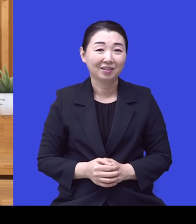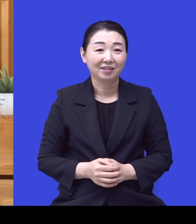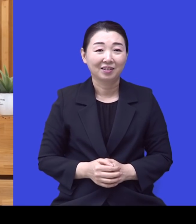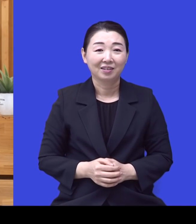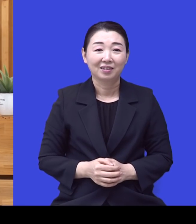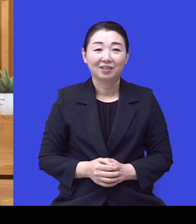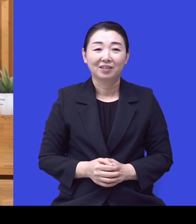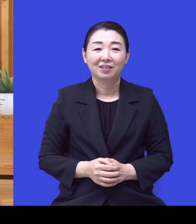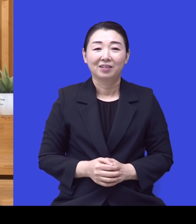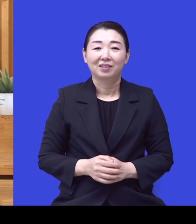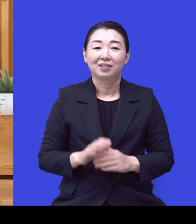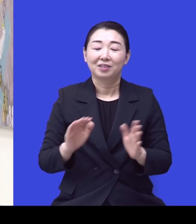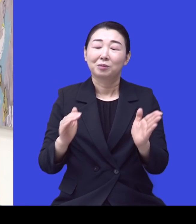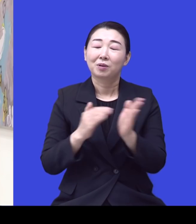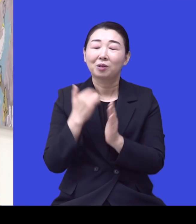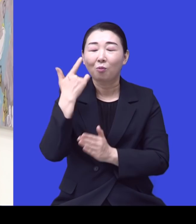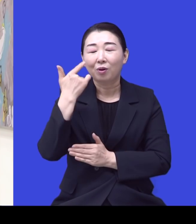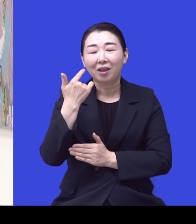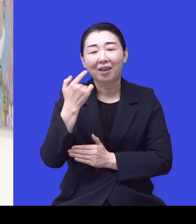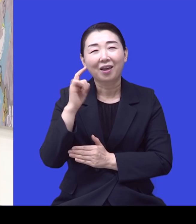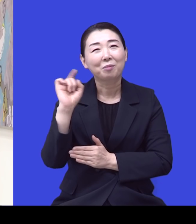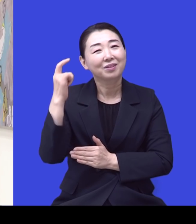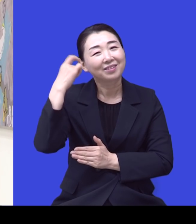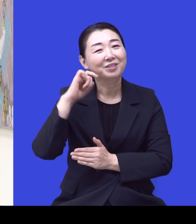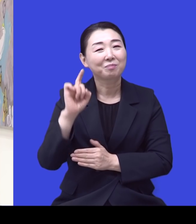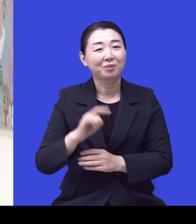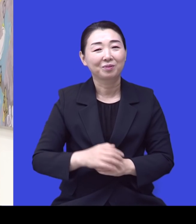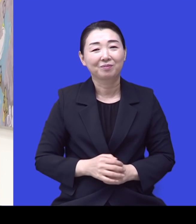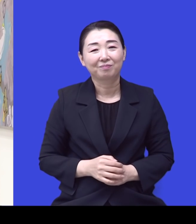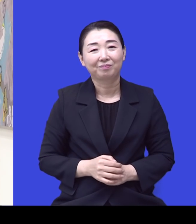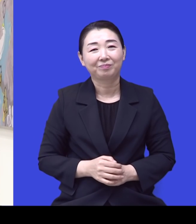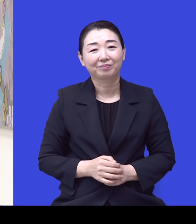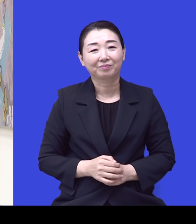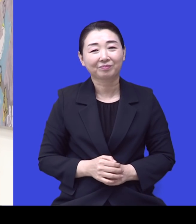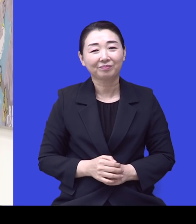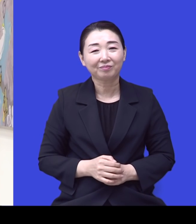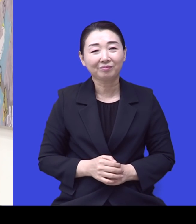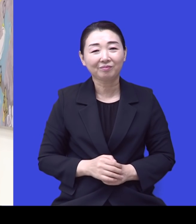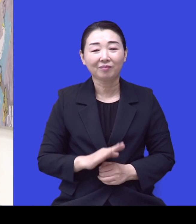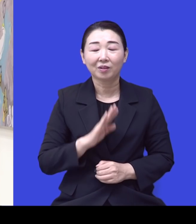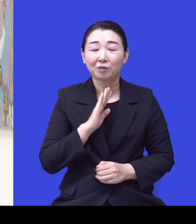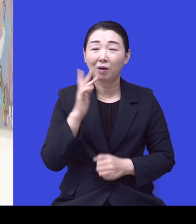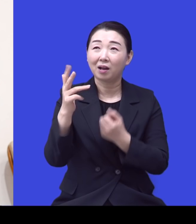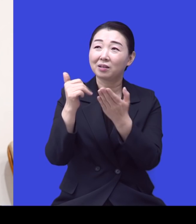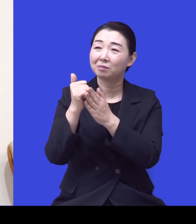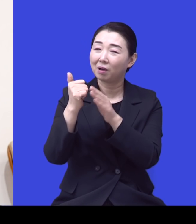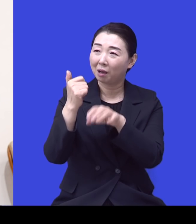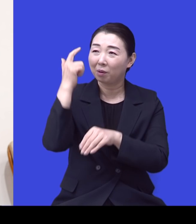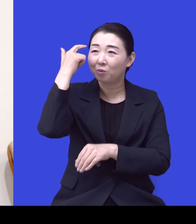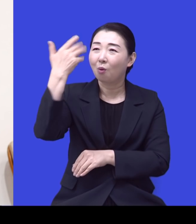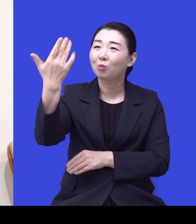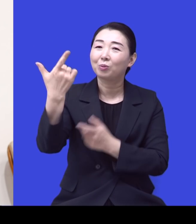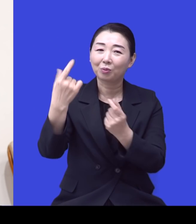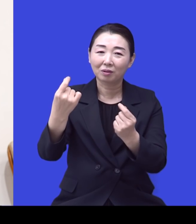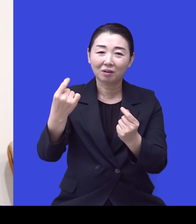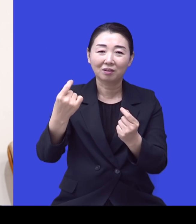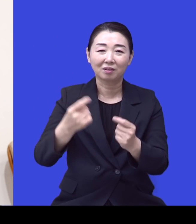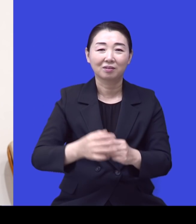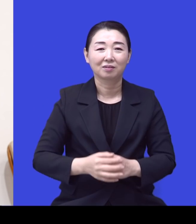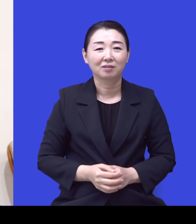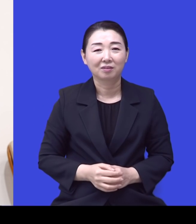느낌이 드시던가요? 네, 정말 영혼은 똑같다. 네, 네. 모든